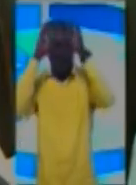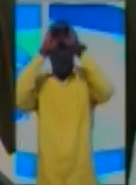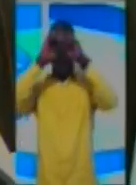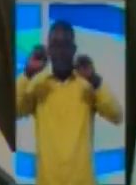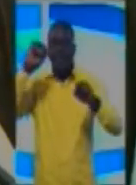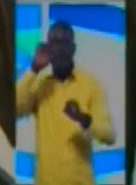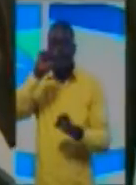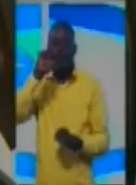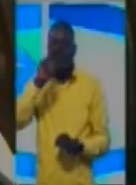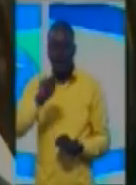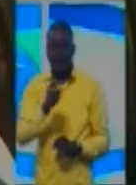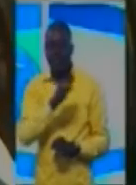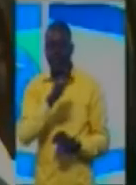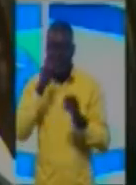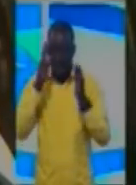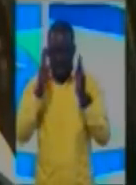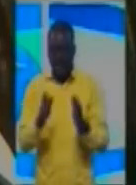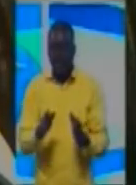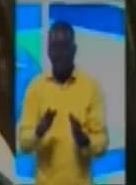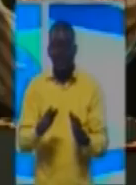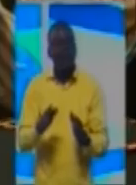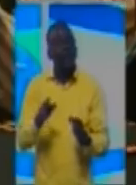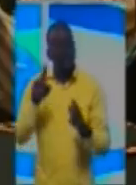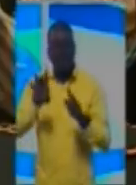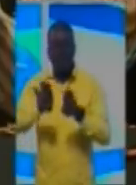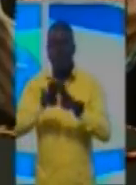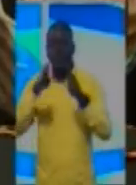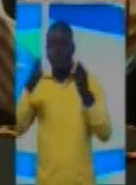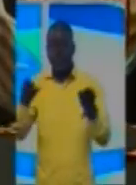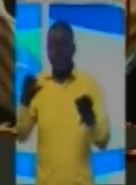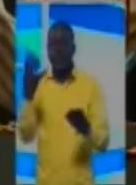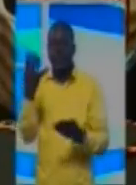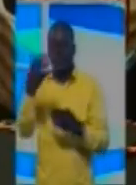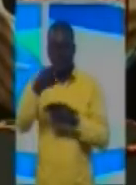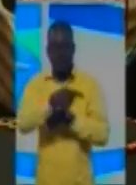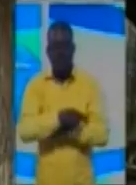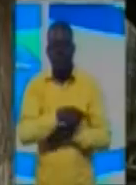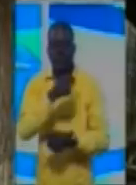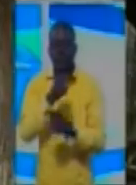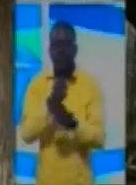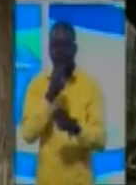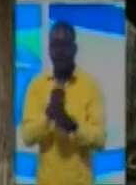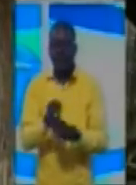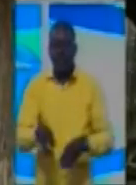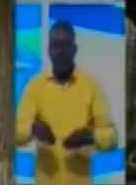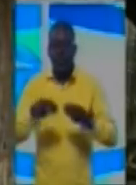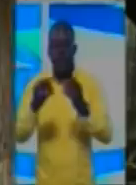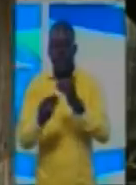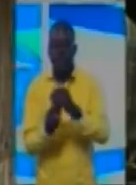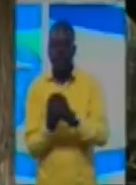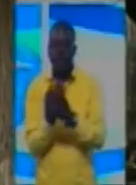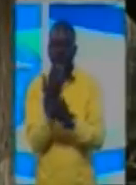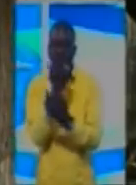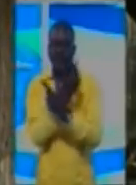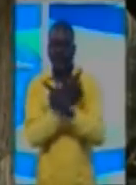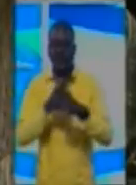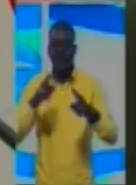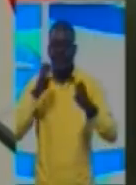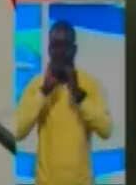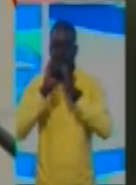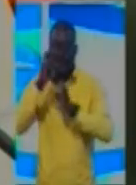l'Assemblée nationale burkinabé donne ici le coup d'envoi des 4 jours d'activité consacrés à la promotion de la liberté